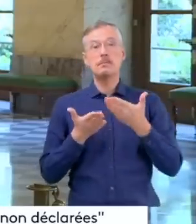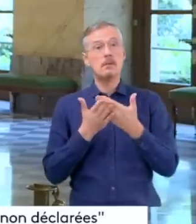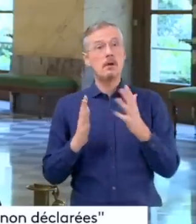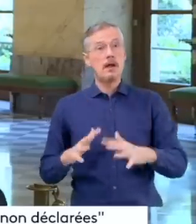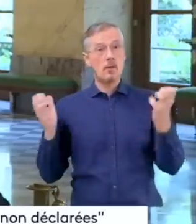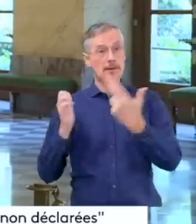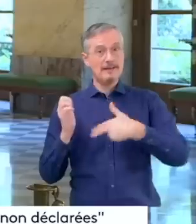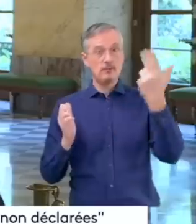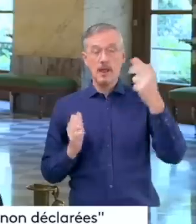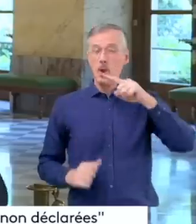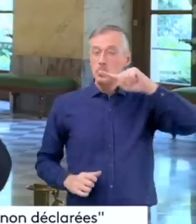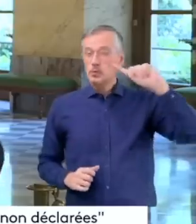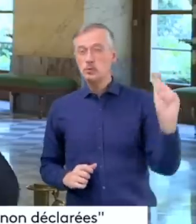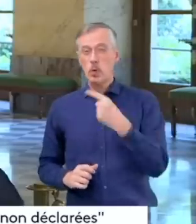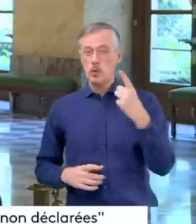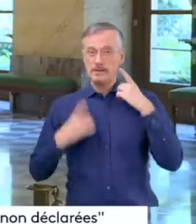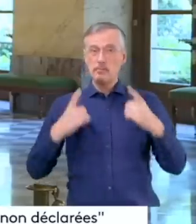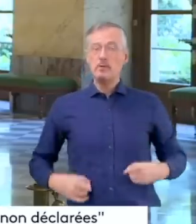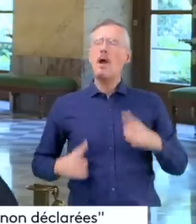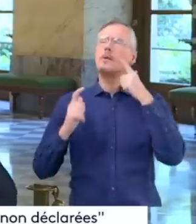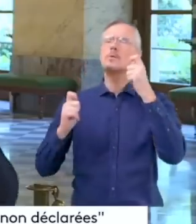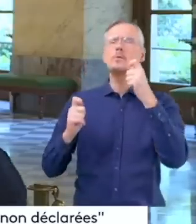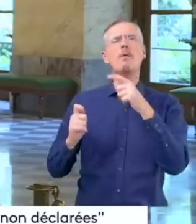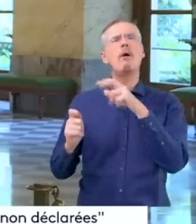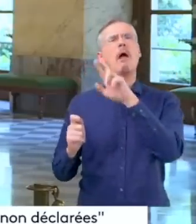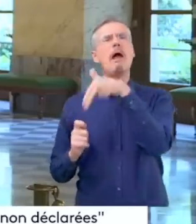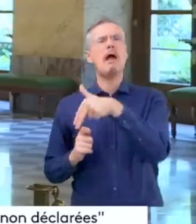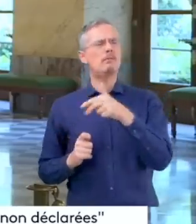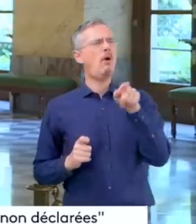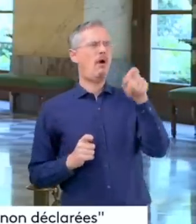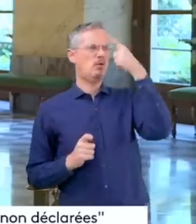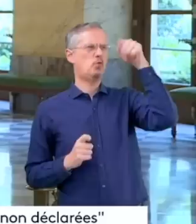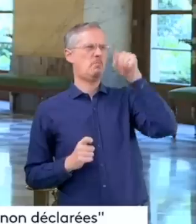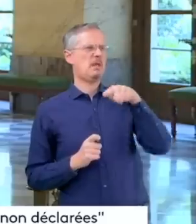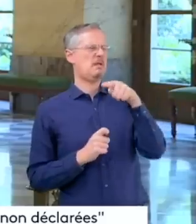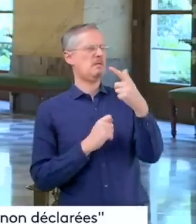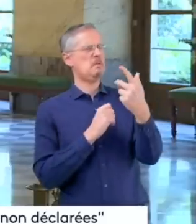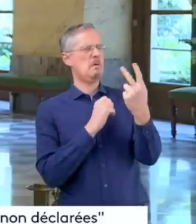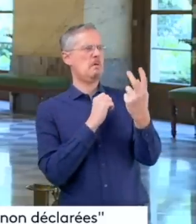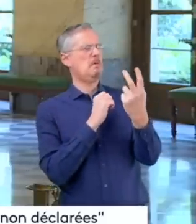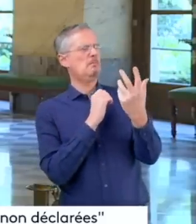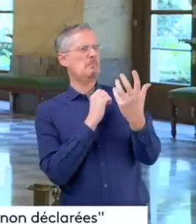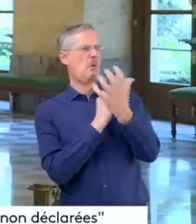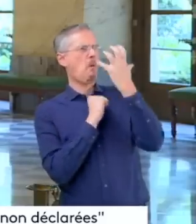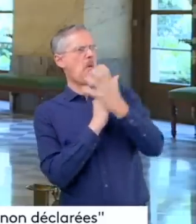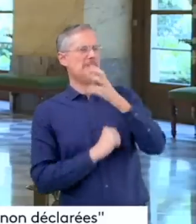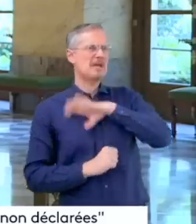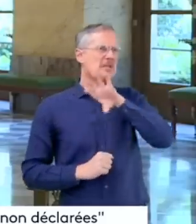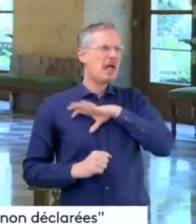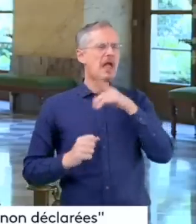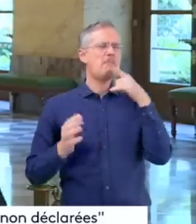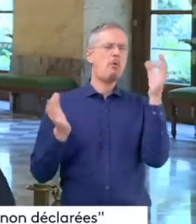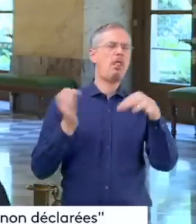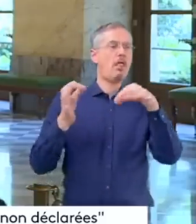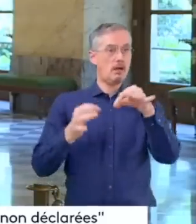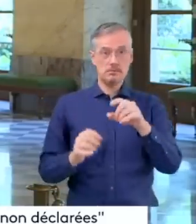des députés, pas la France insoumise, parce que aujourd'hui, le Rassemblement national essaie de se cacher en disant que la France insoumise est en train d'essayer de créer une polémique à partir de propos